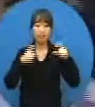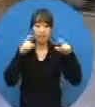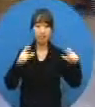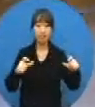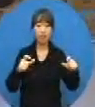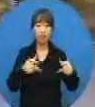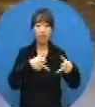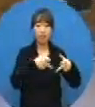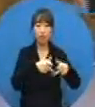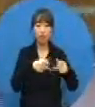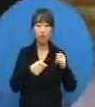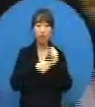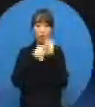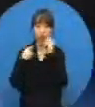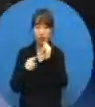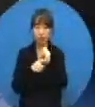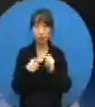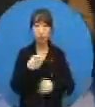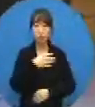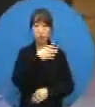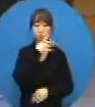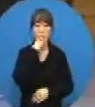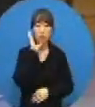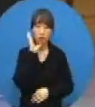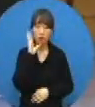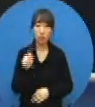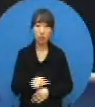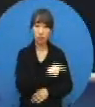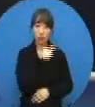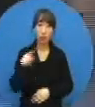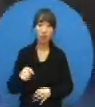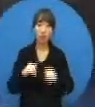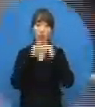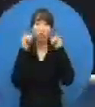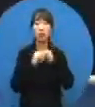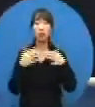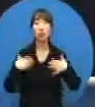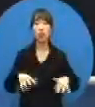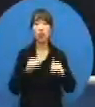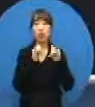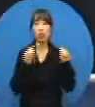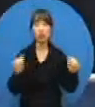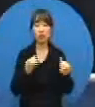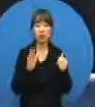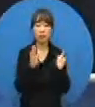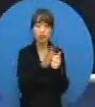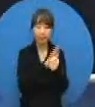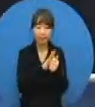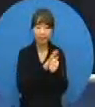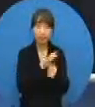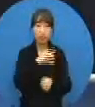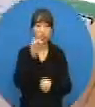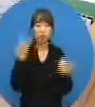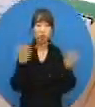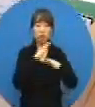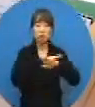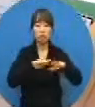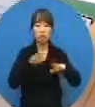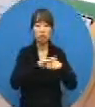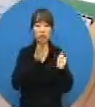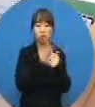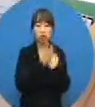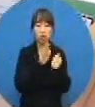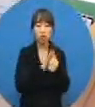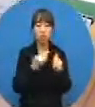동대문구는 장애인, 임신부, 노약자 등 사회적 약자들에게 친절하고 우선적으로 민원